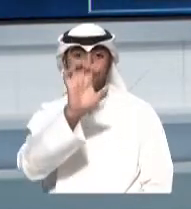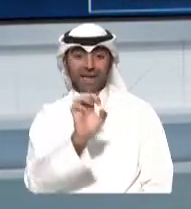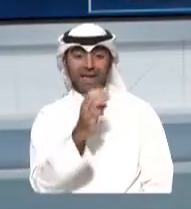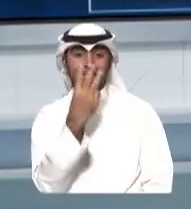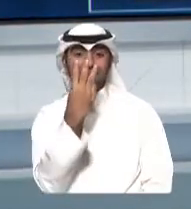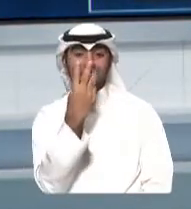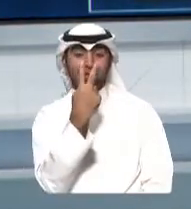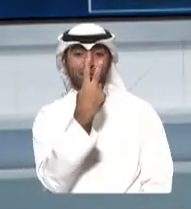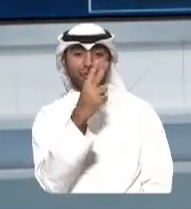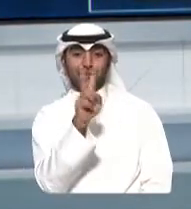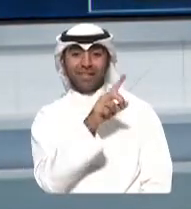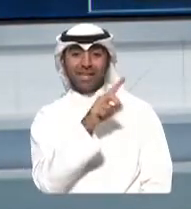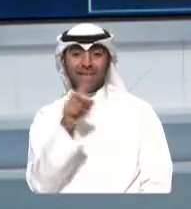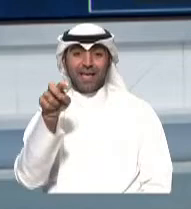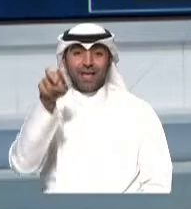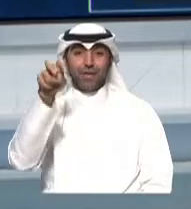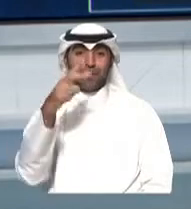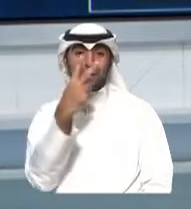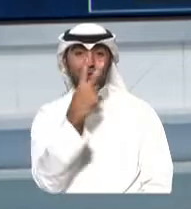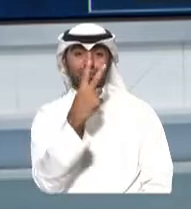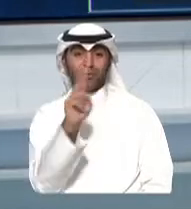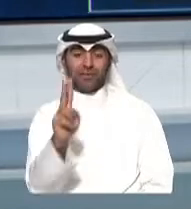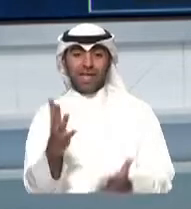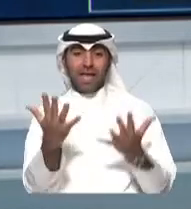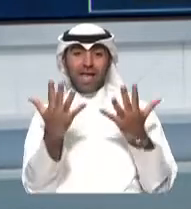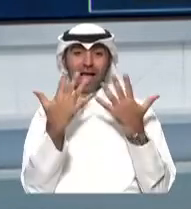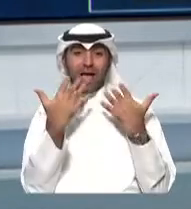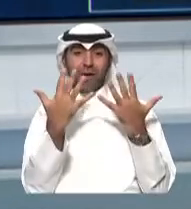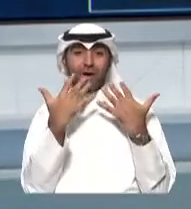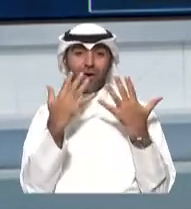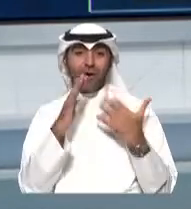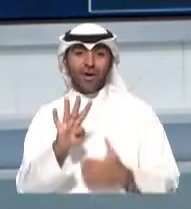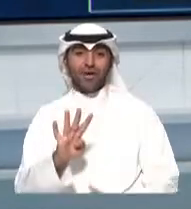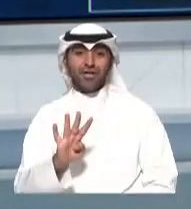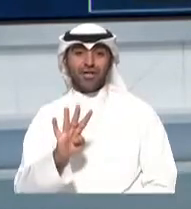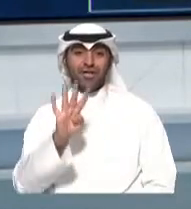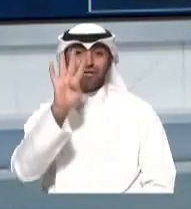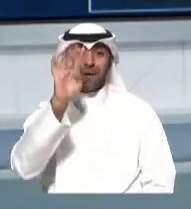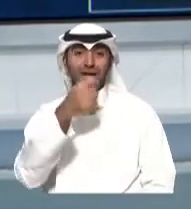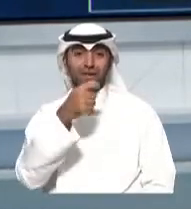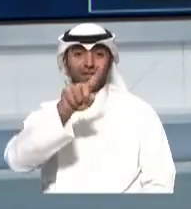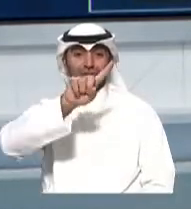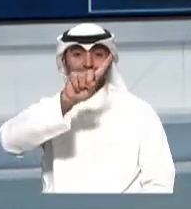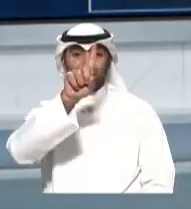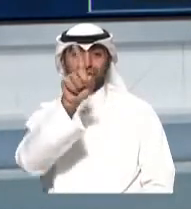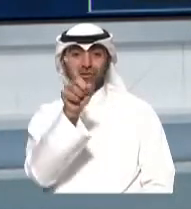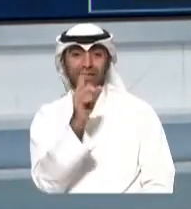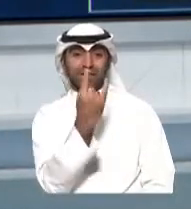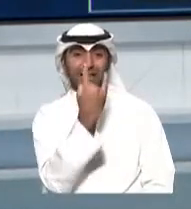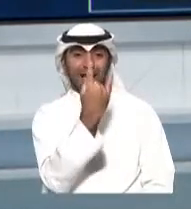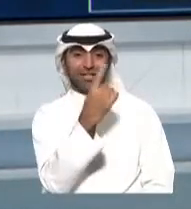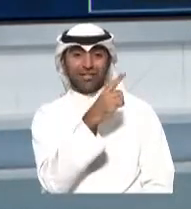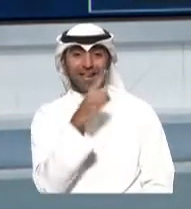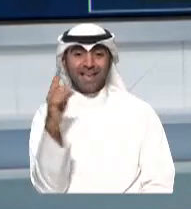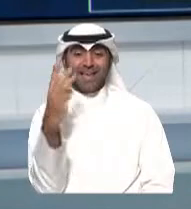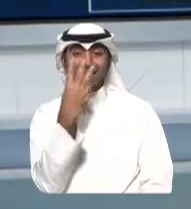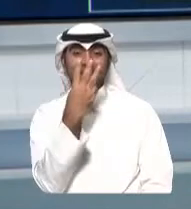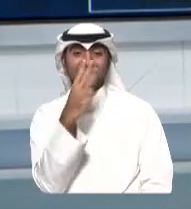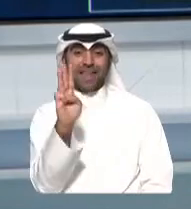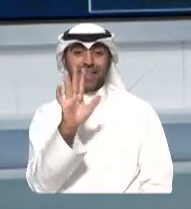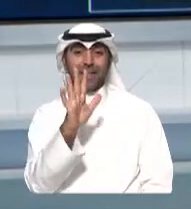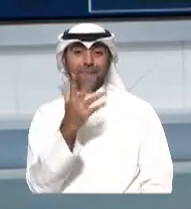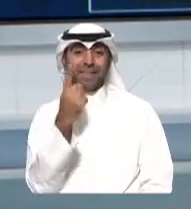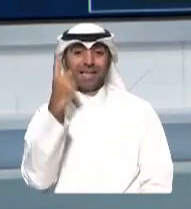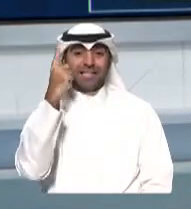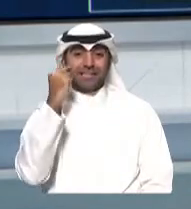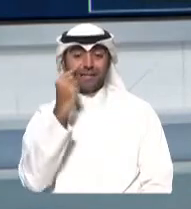سرعة الرياح الشمال الغربية، وتستمر حول هذه المعدلات من 8 إلى 30، والحرارة تتراوح أيضا ما بين 40 إلى 42 درجة مئوية